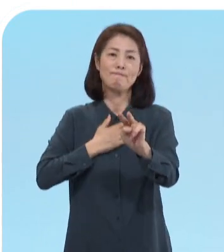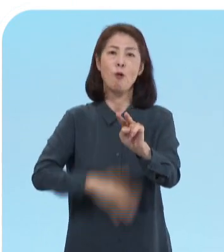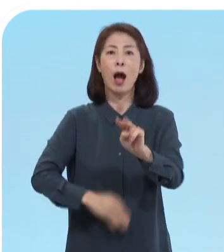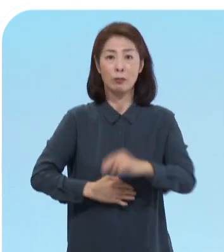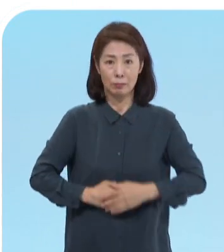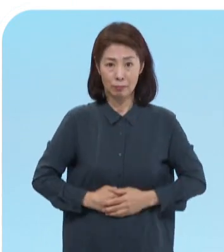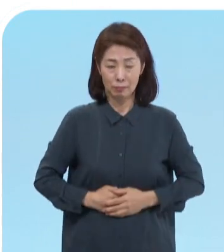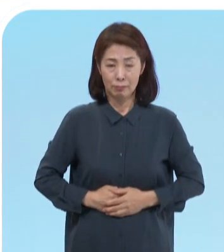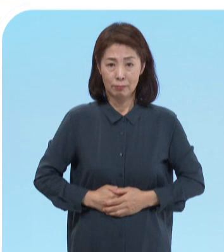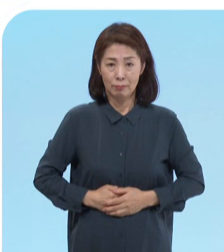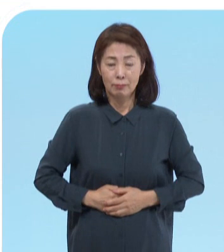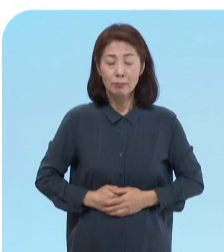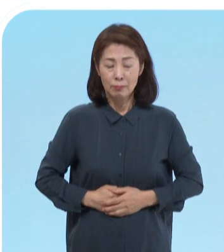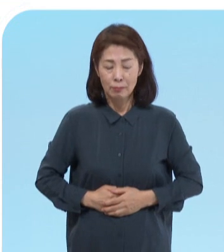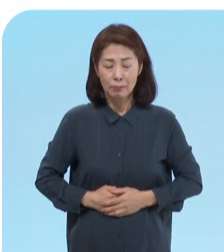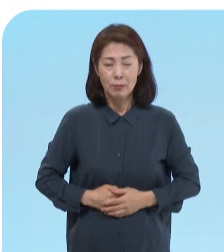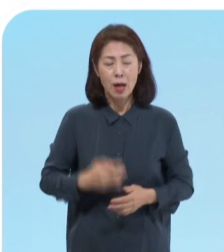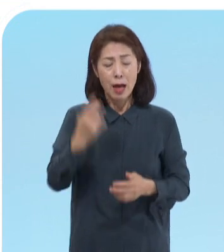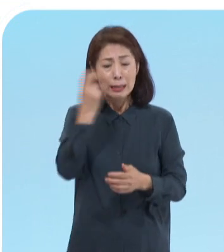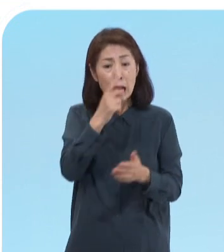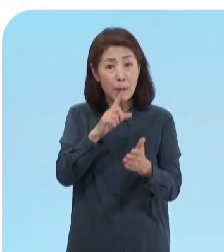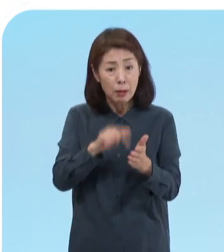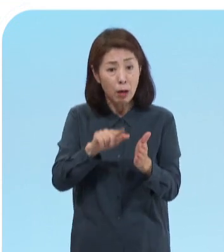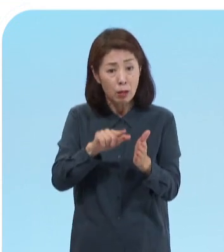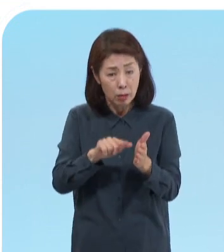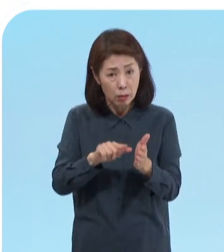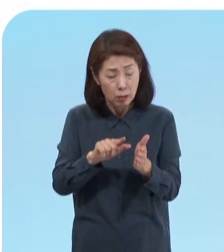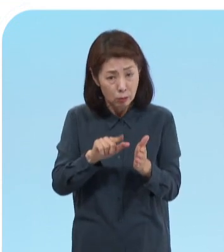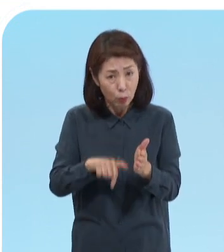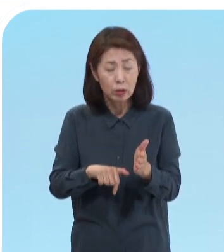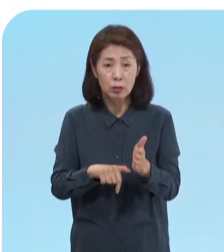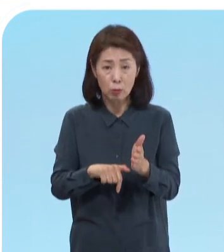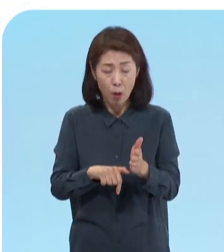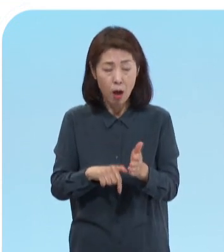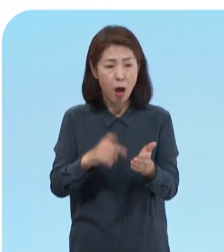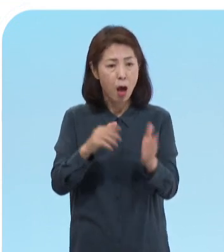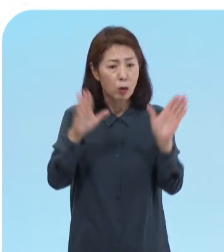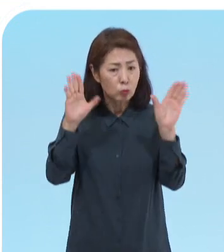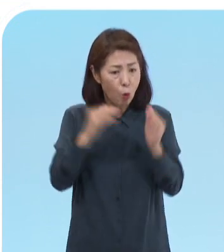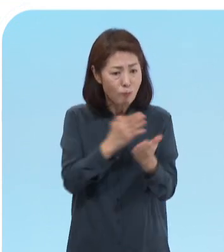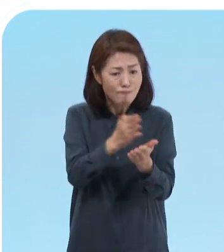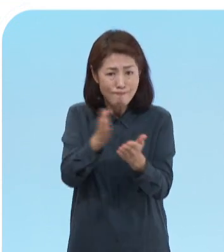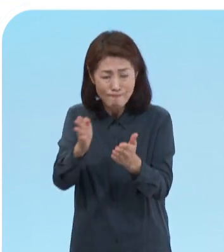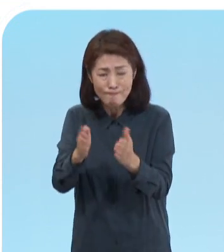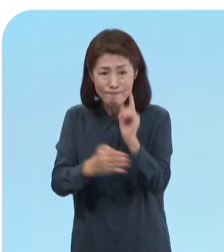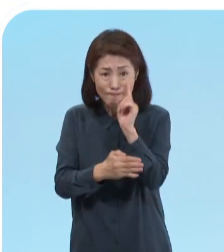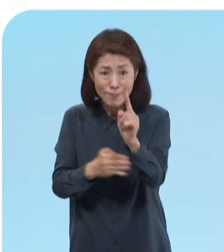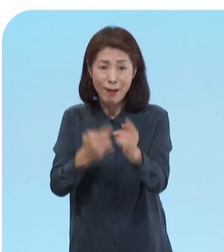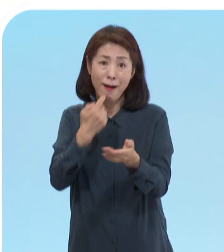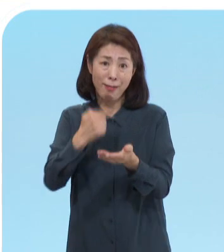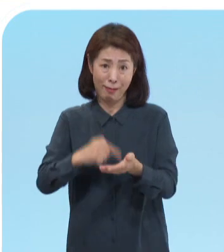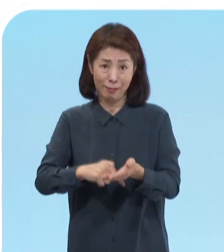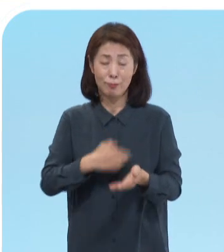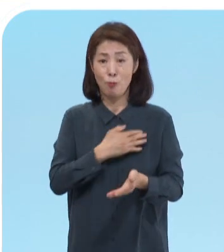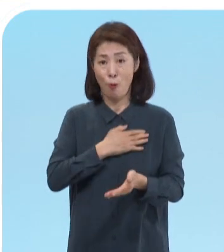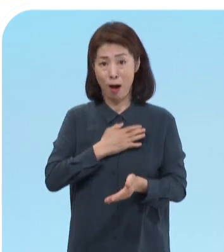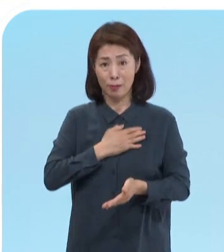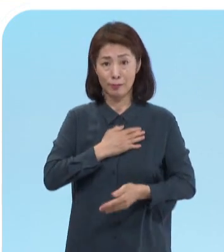りたい内容にいち早くアクセスできるように情報を分類しています。